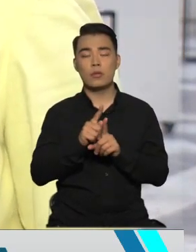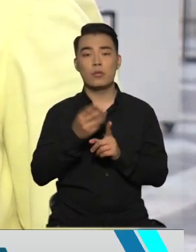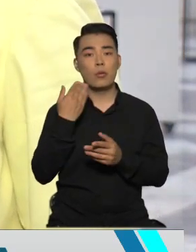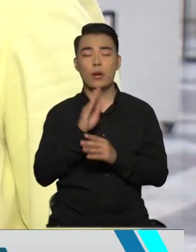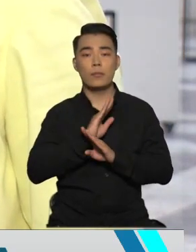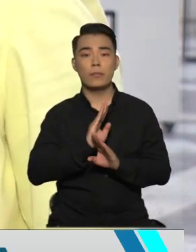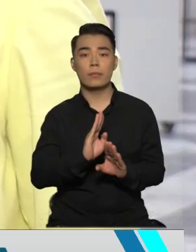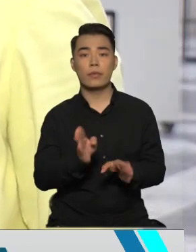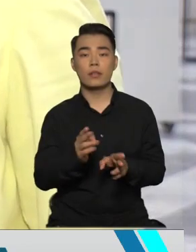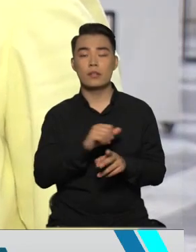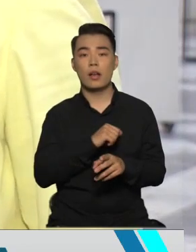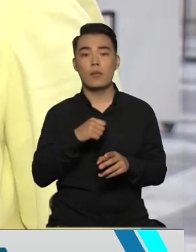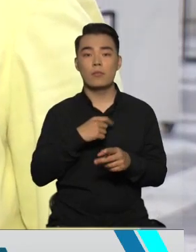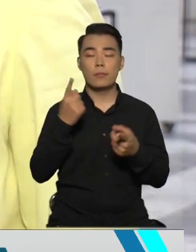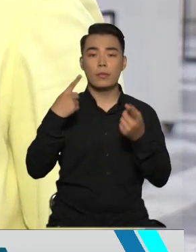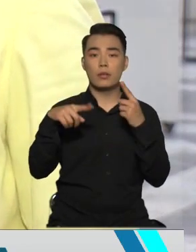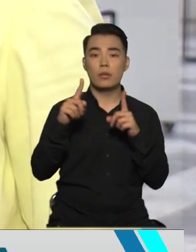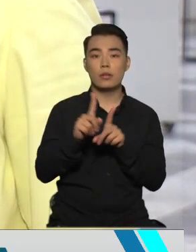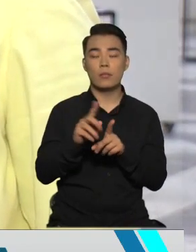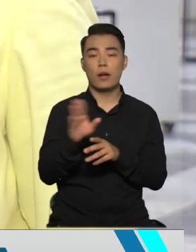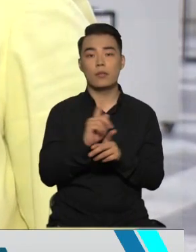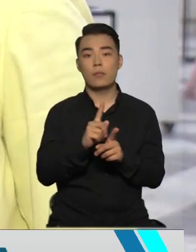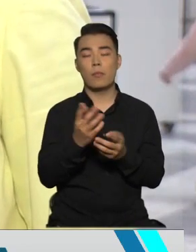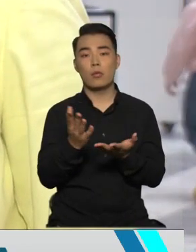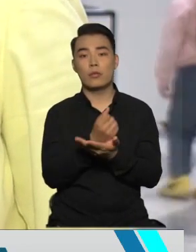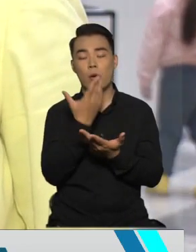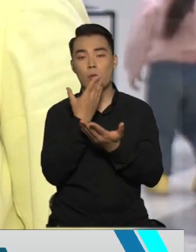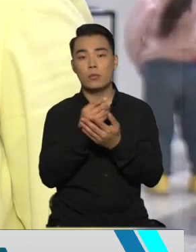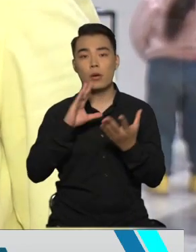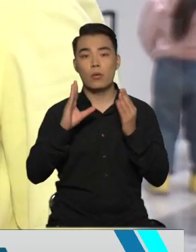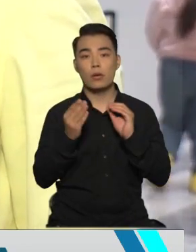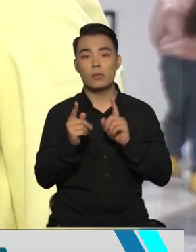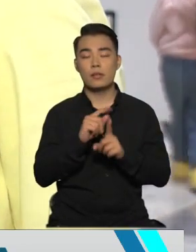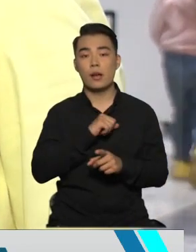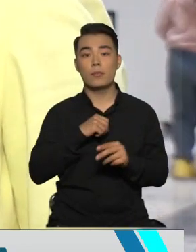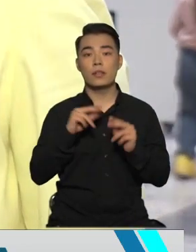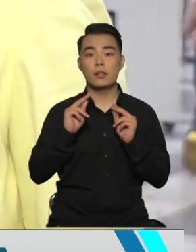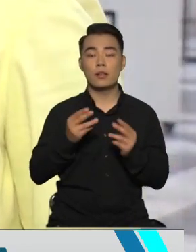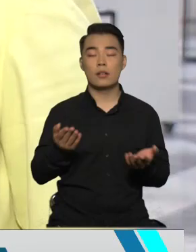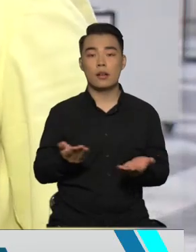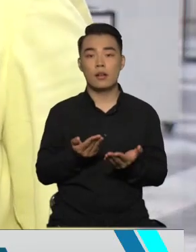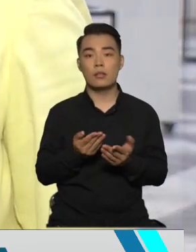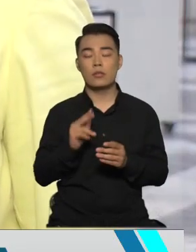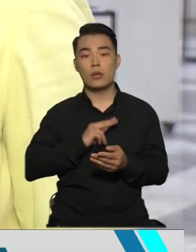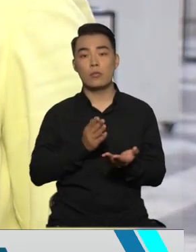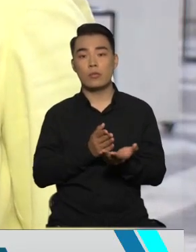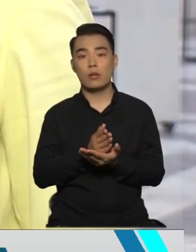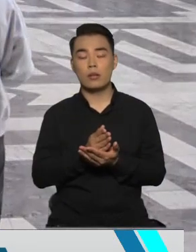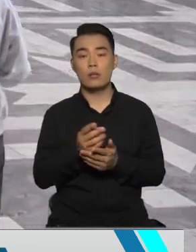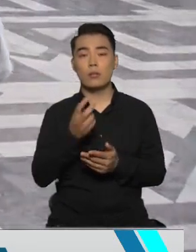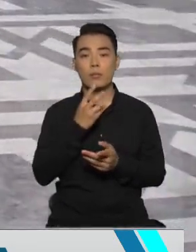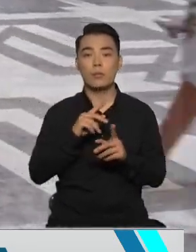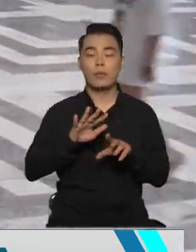там материала и давить глазки, и получилось то, что ты хочешь. На самом деле это очень трудоемкий и аналитический